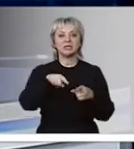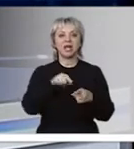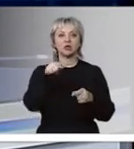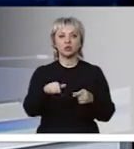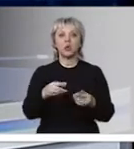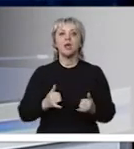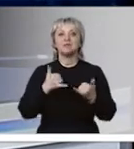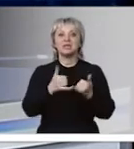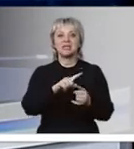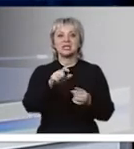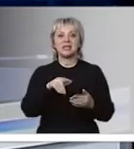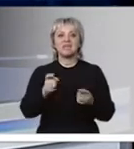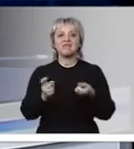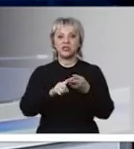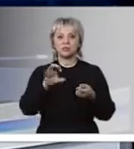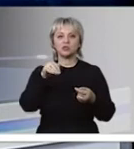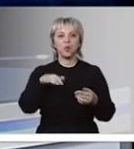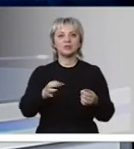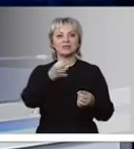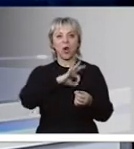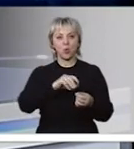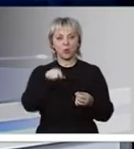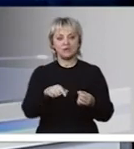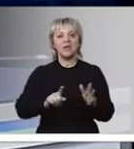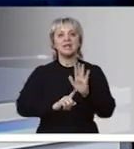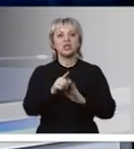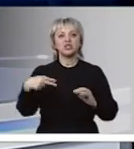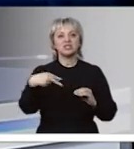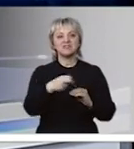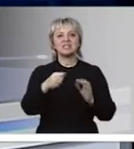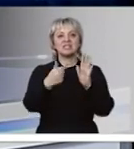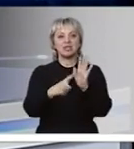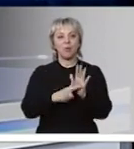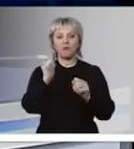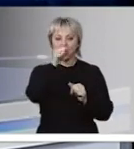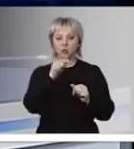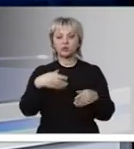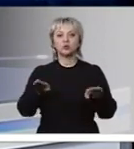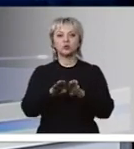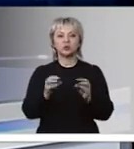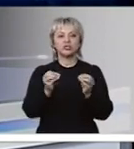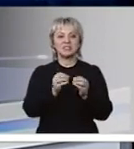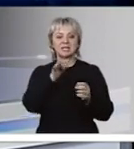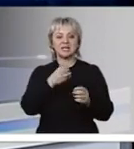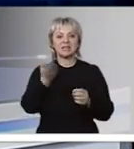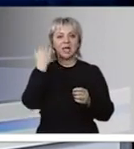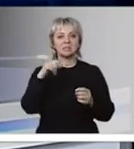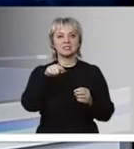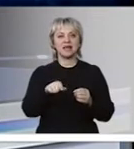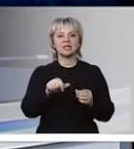которые предоставляются в зависимости от дохода. Вот начиная с 2007 года, тоже 10 лет